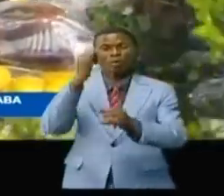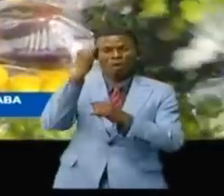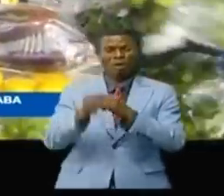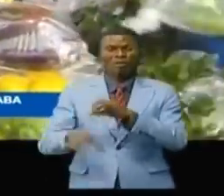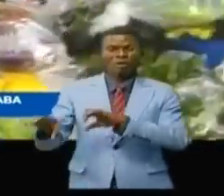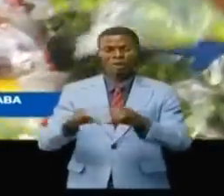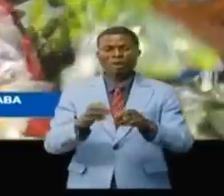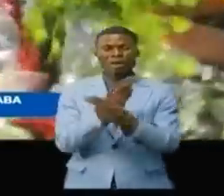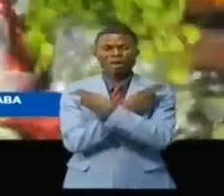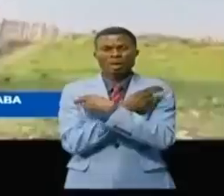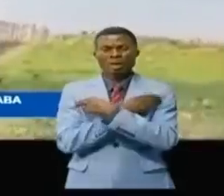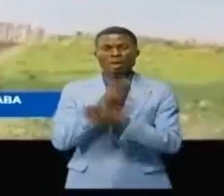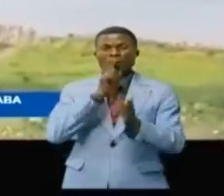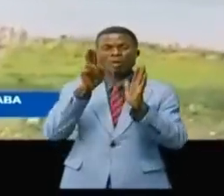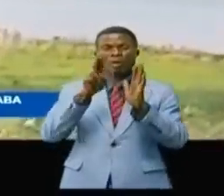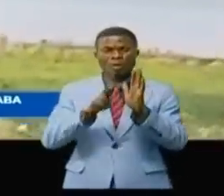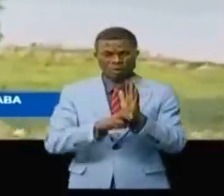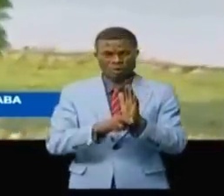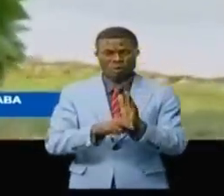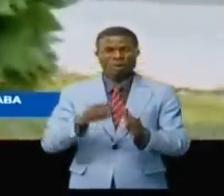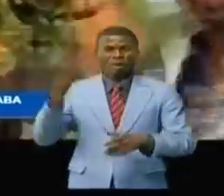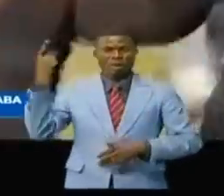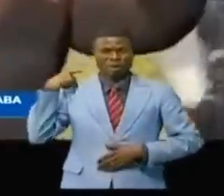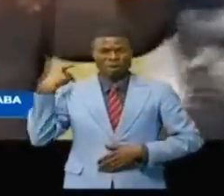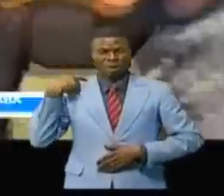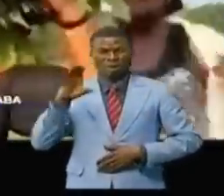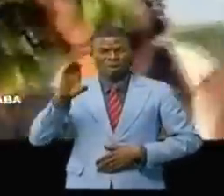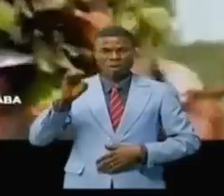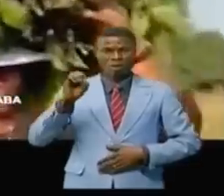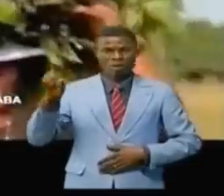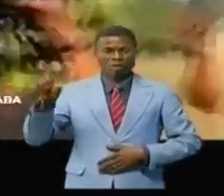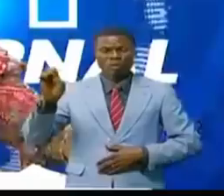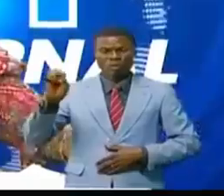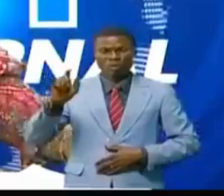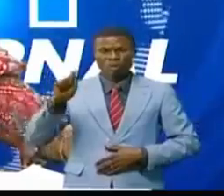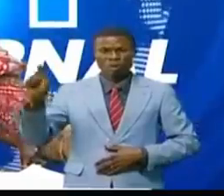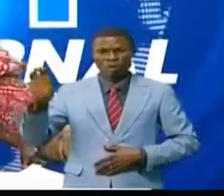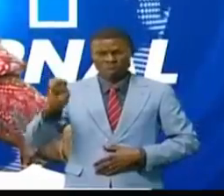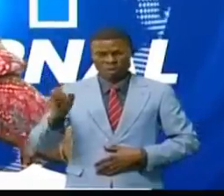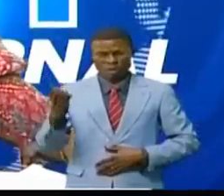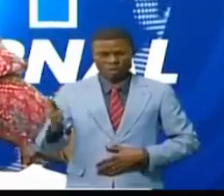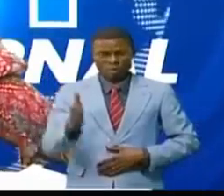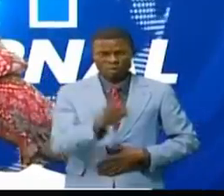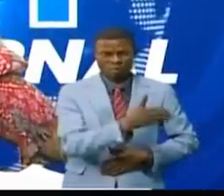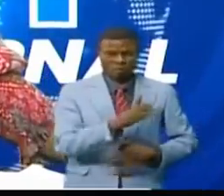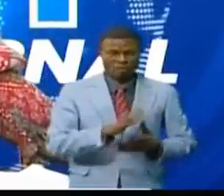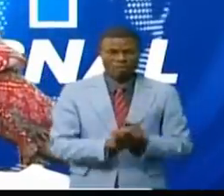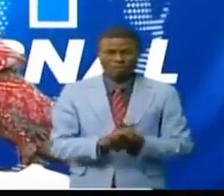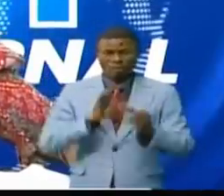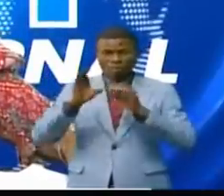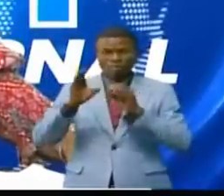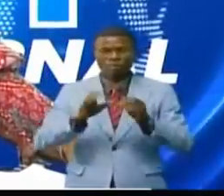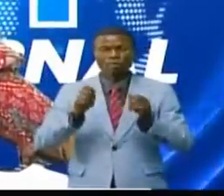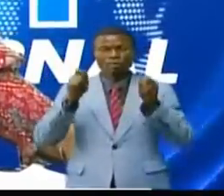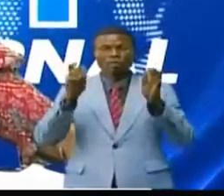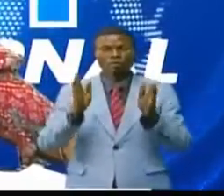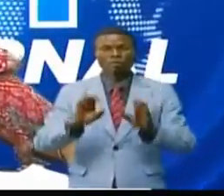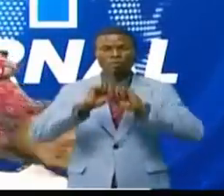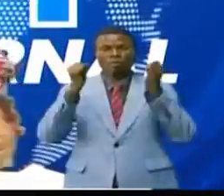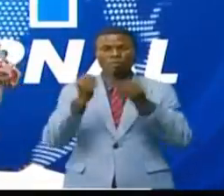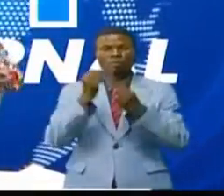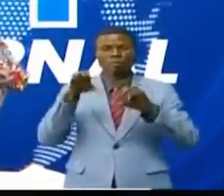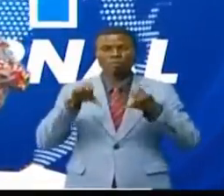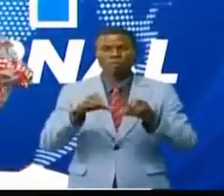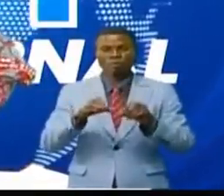activités des vacances parlementaires de l'honorable Colette Tchomba Tundu. Et ce communiqué de presse, la Société congolaise